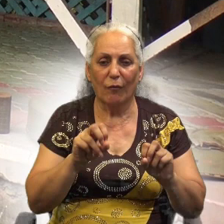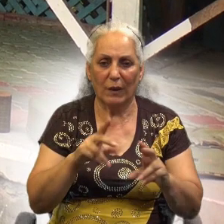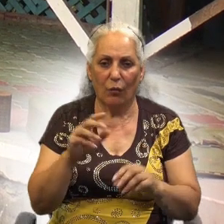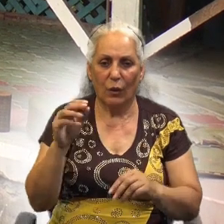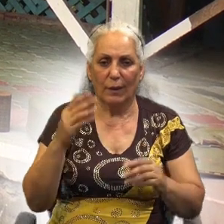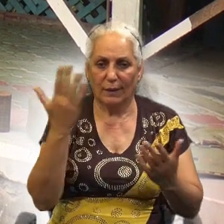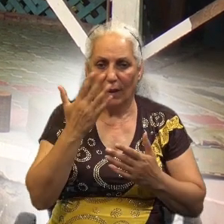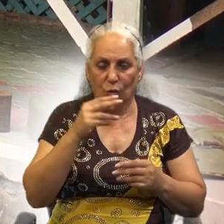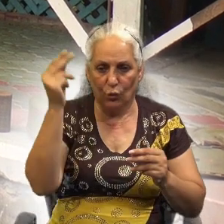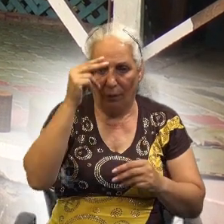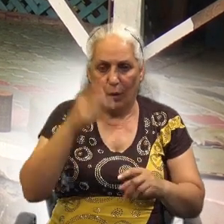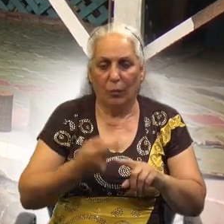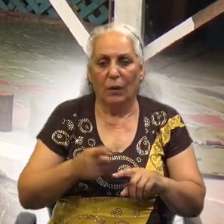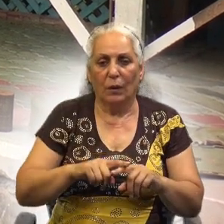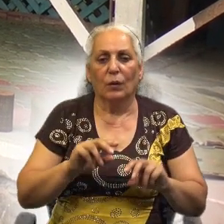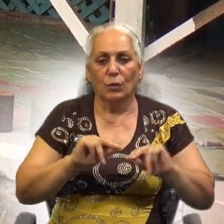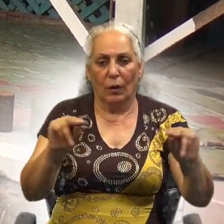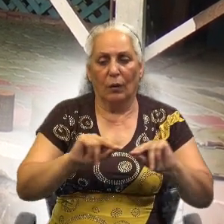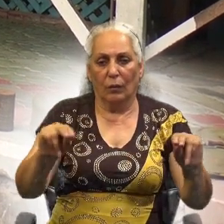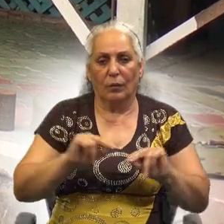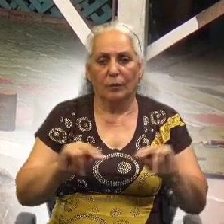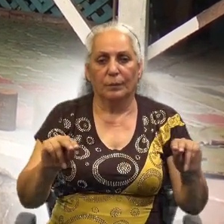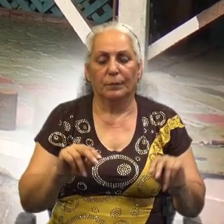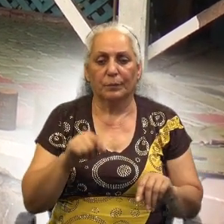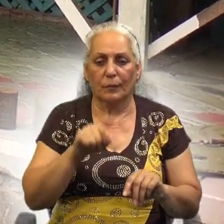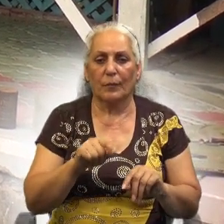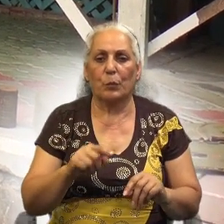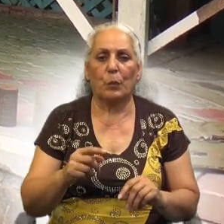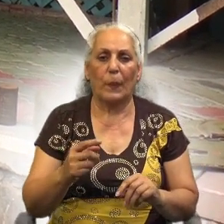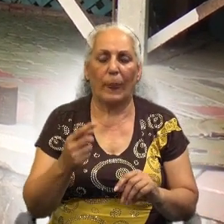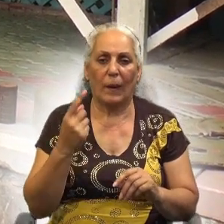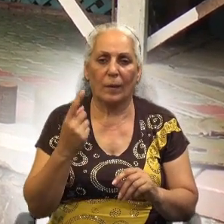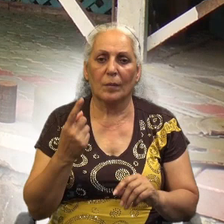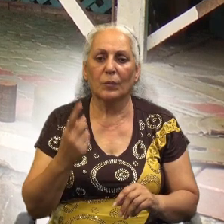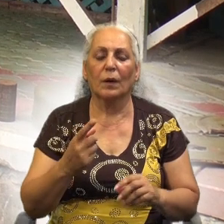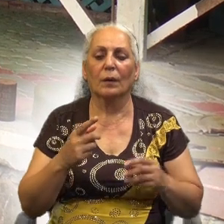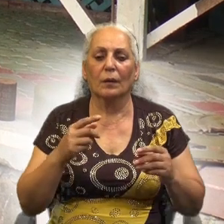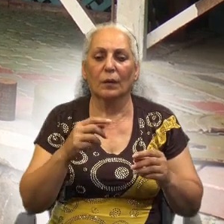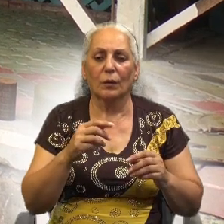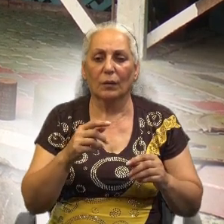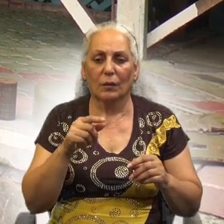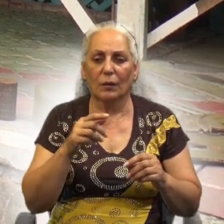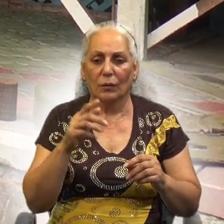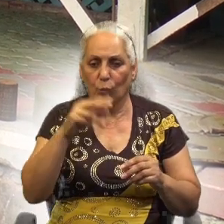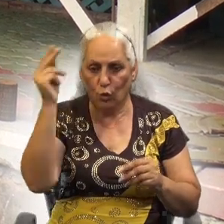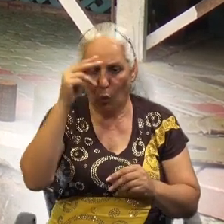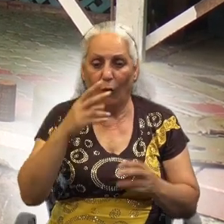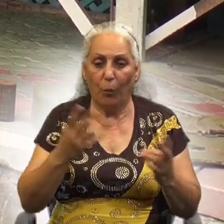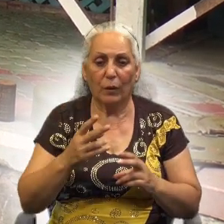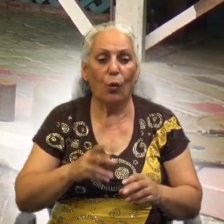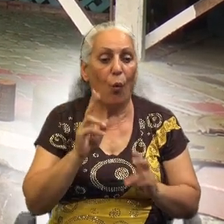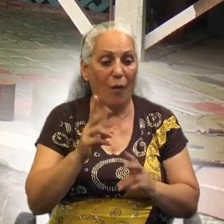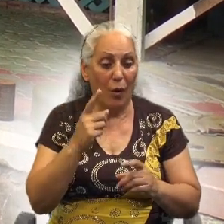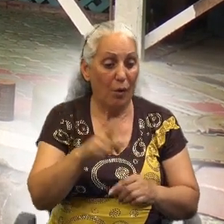դա այն դասընթացներից է, որտեղ մենք սովորեցնում ենք, որ սա այն միակ դեպքերից է, որ դու երբևէ չպետք է մոտենաս նրան, ով որ հենց նոր